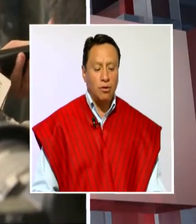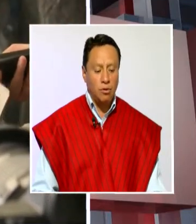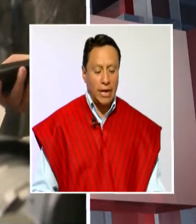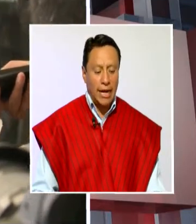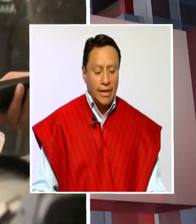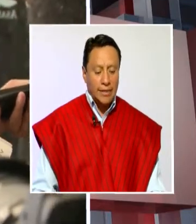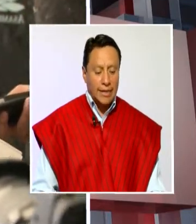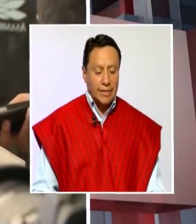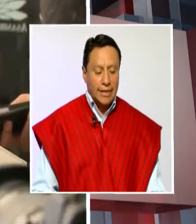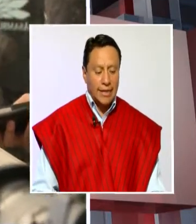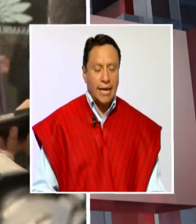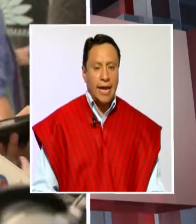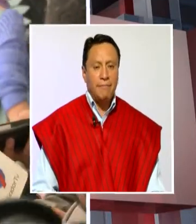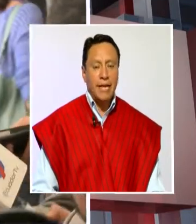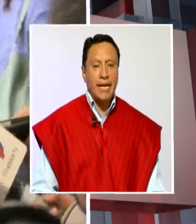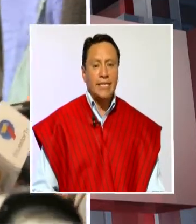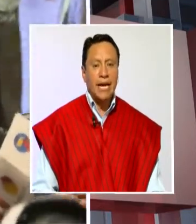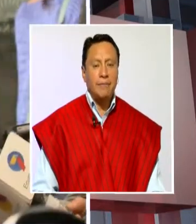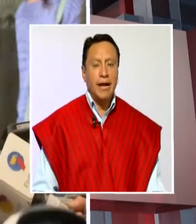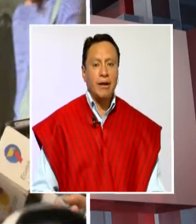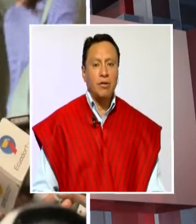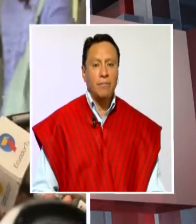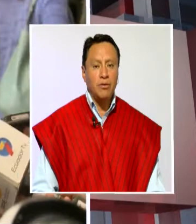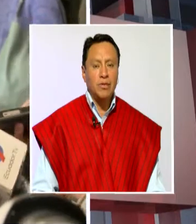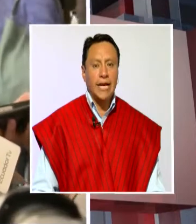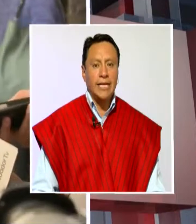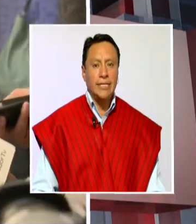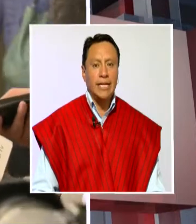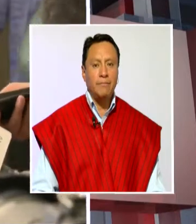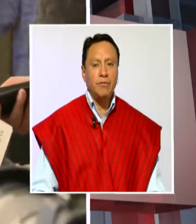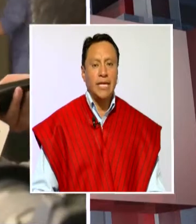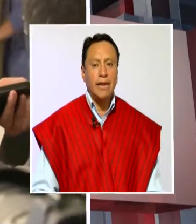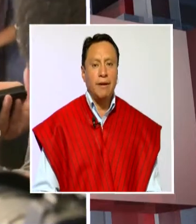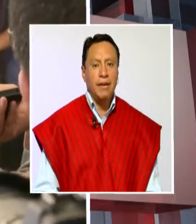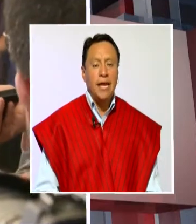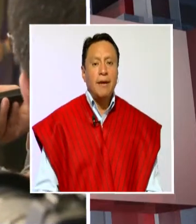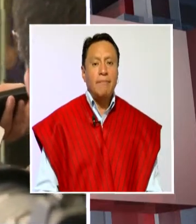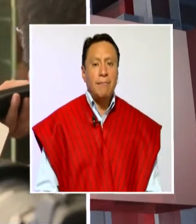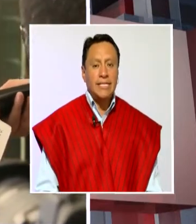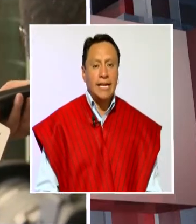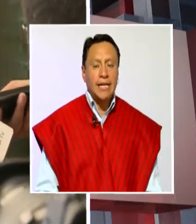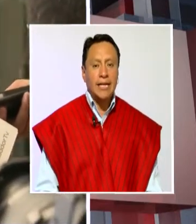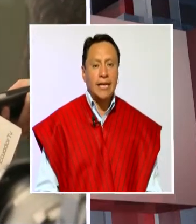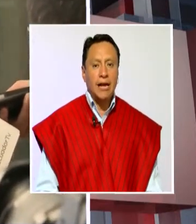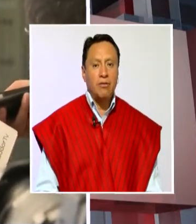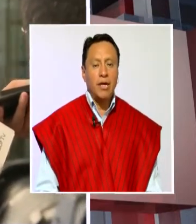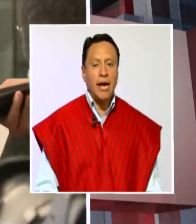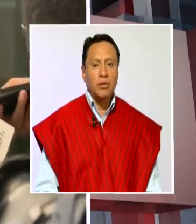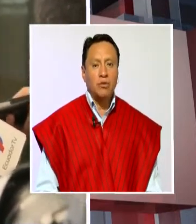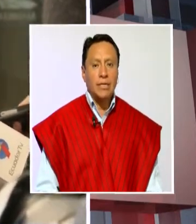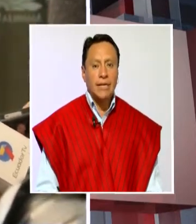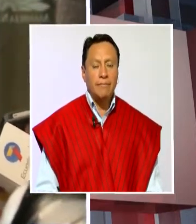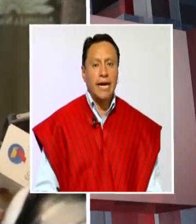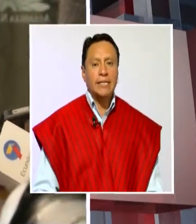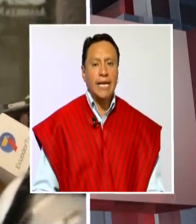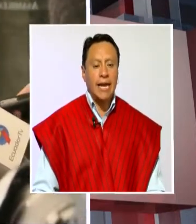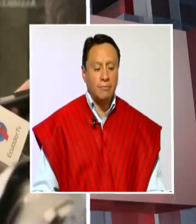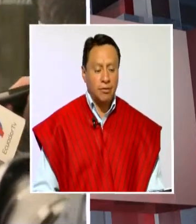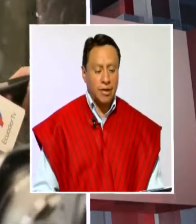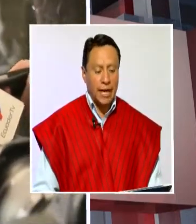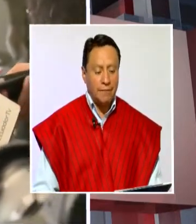rimanakun kakuna. Shinayati kai mañashka ima kakunan punja kai chishay punja ima mi mama yaktata nanakui hatun